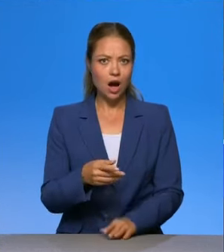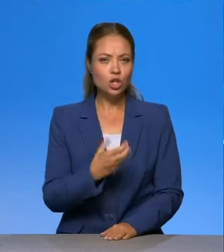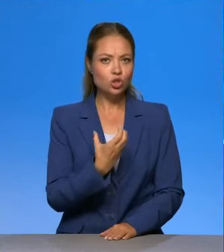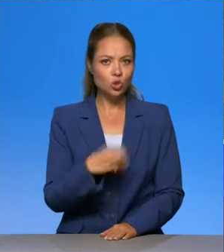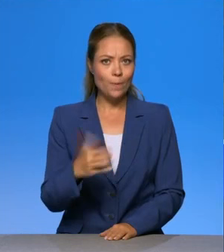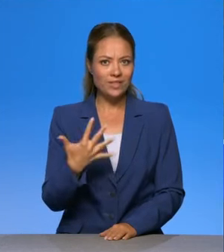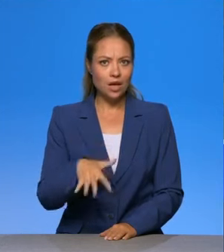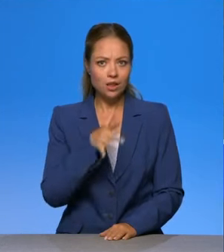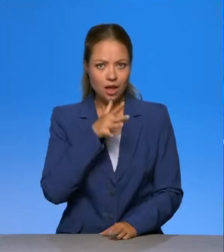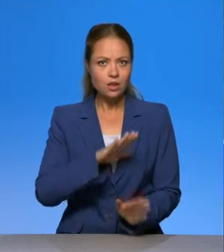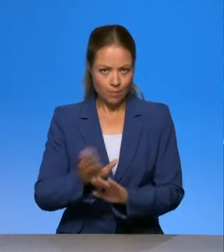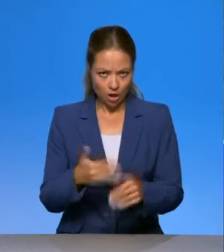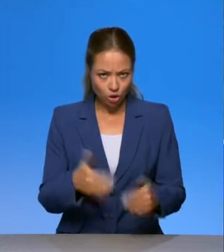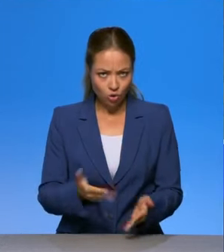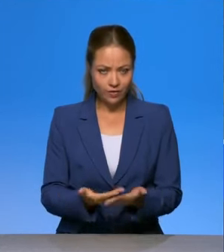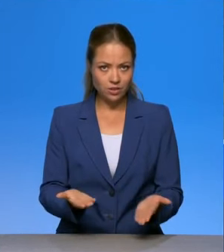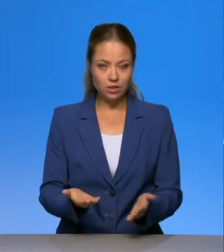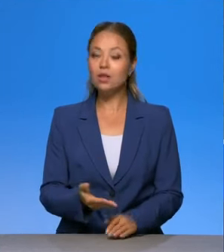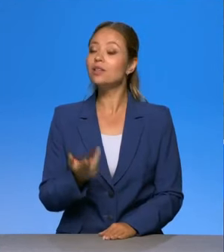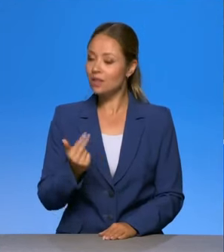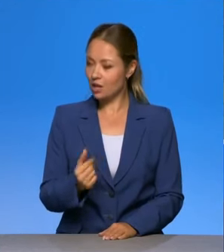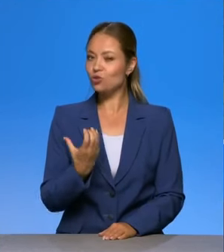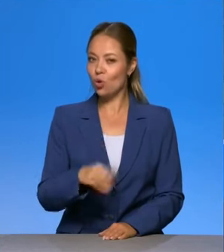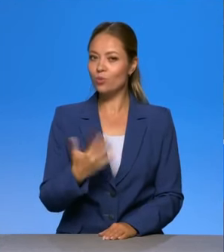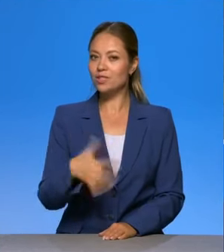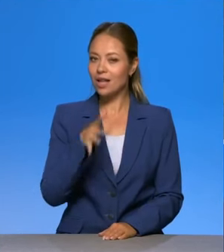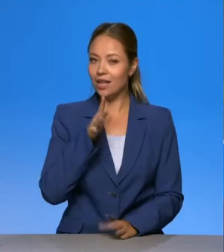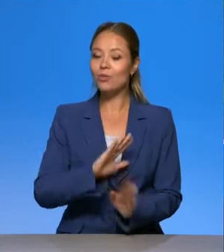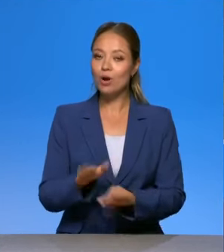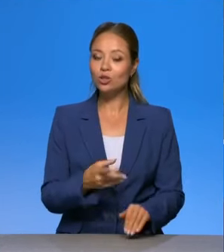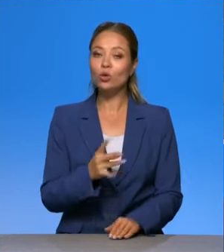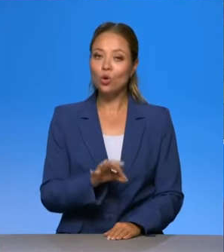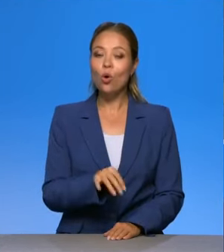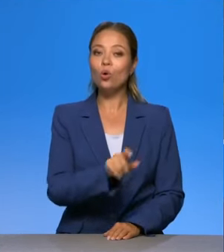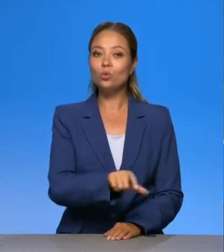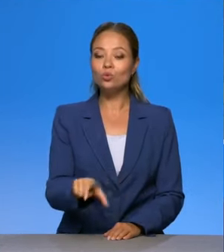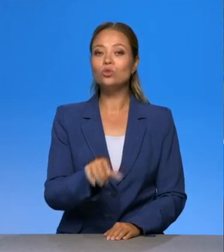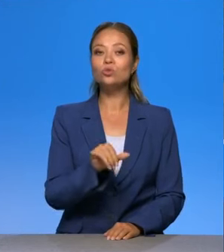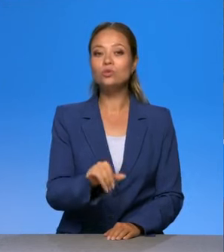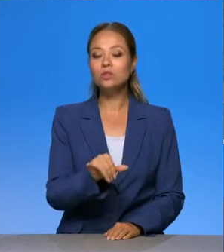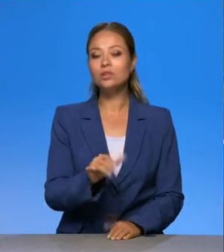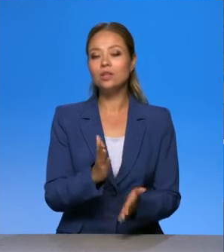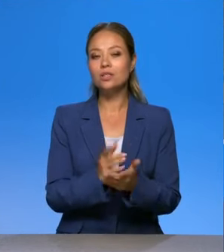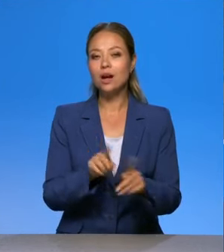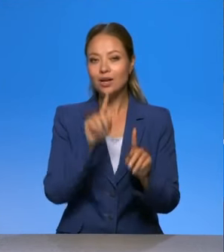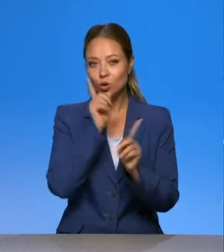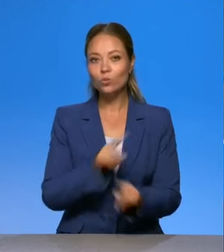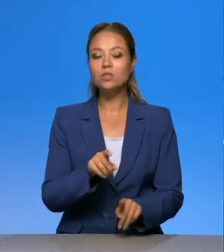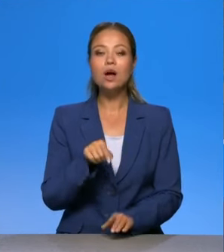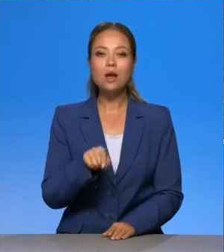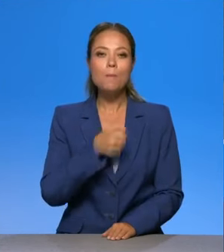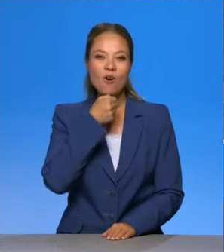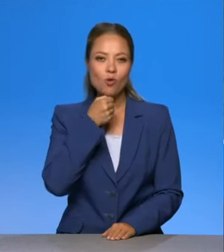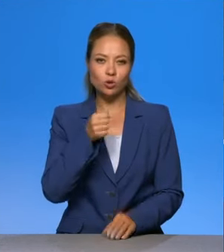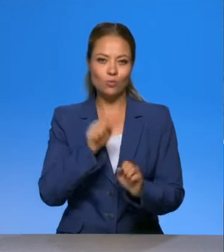века. Ну, у них есть такая особенность, они могут сопоставлять именно по возрасту очень хорошо. Ну, вы, кстати говоря, если